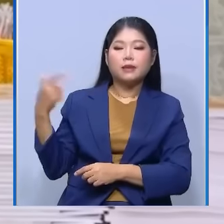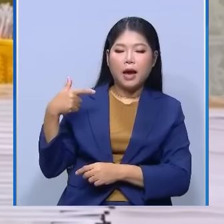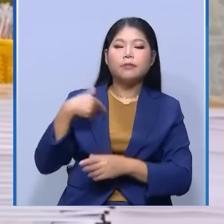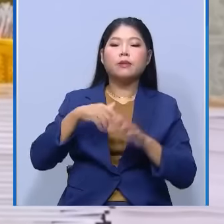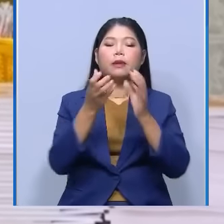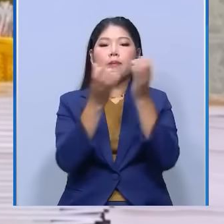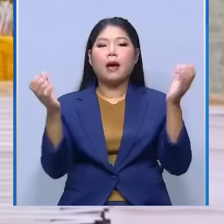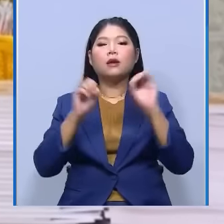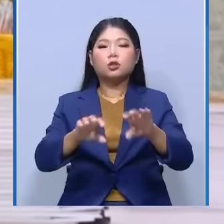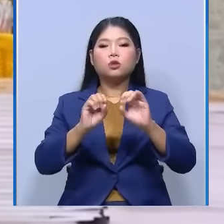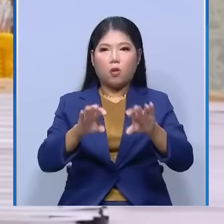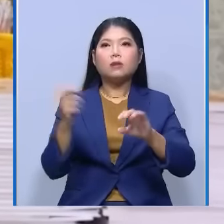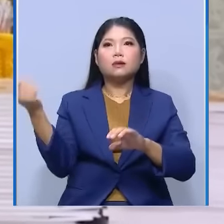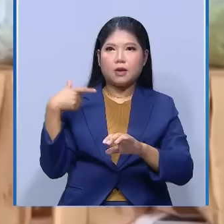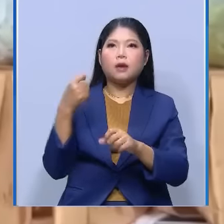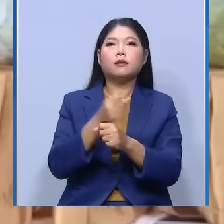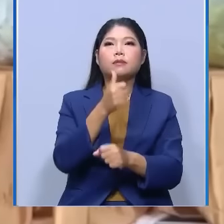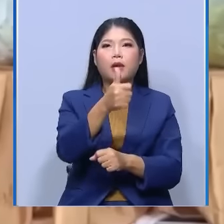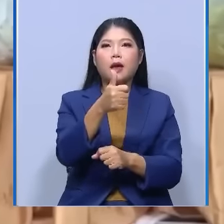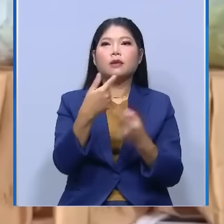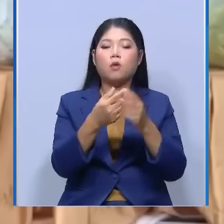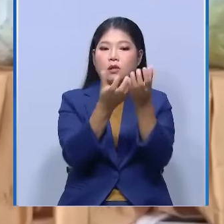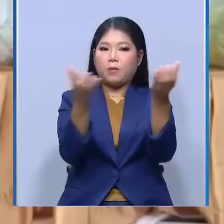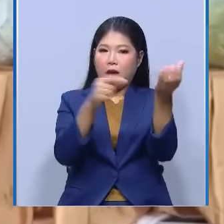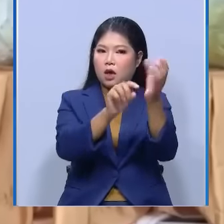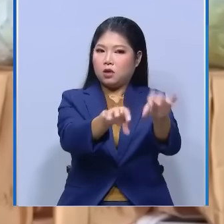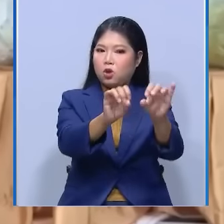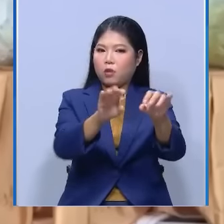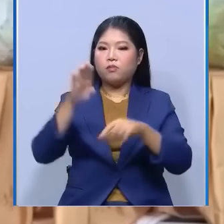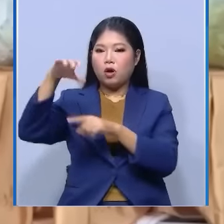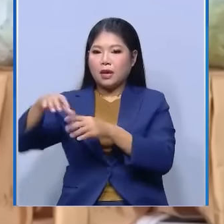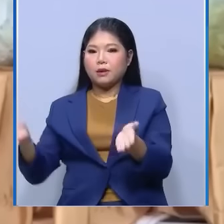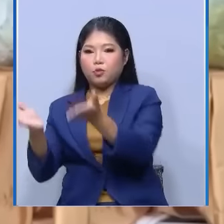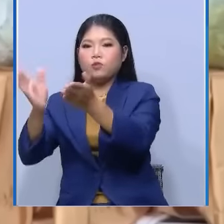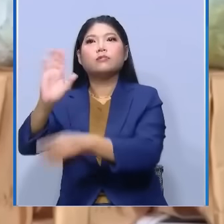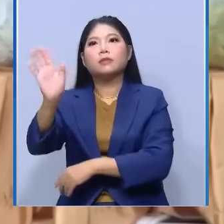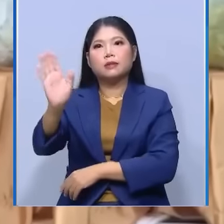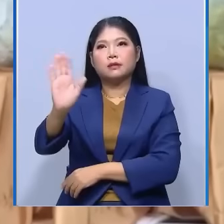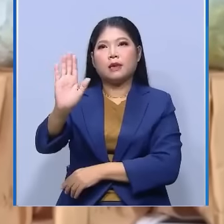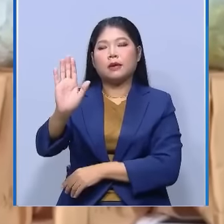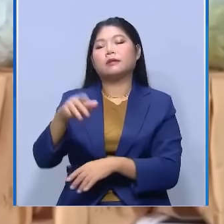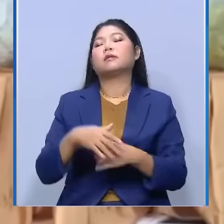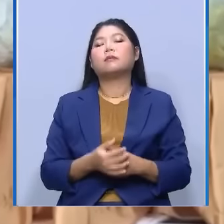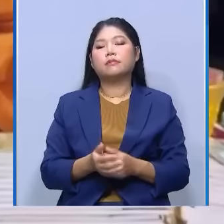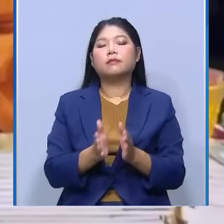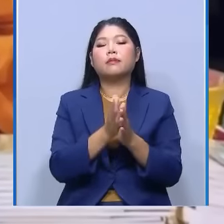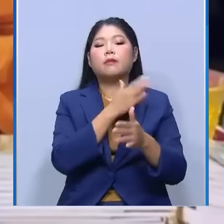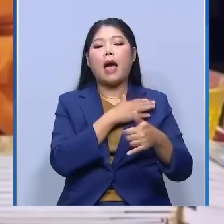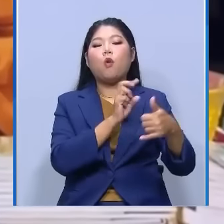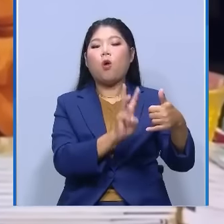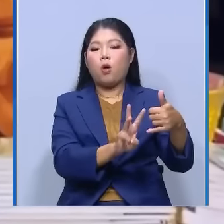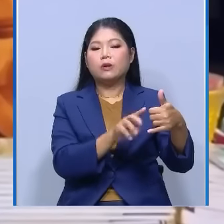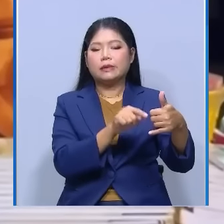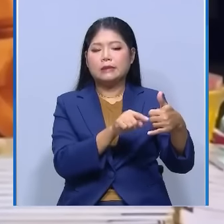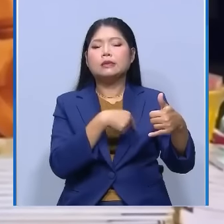เนี่ยก็เป็นเรื่องที่ทำได้แต่ว่าต้องเชียร์ธรรมนะไม่ใช่เชียร์บริษัทถึงจะเหมาะสมส่วนตัวมองว่าพระอาจารย์ววชิระเมธี